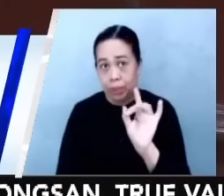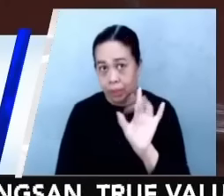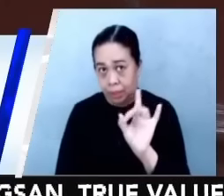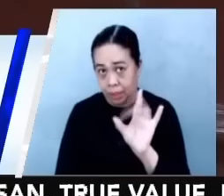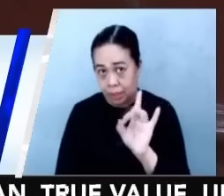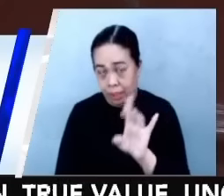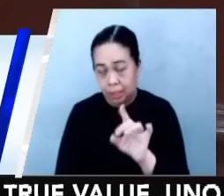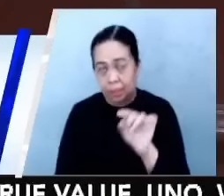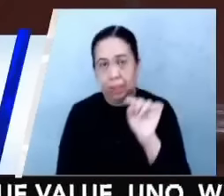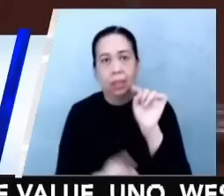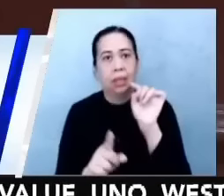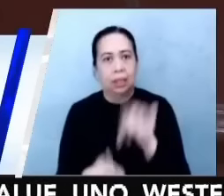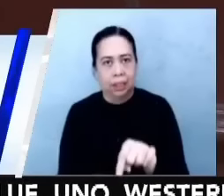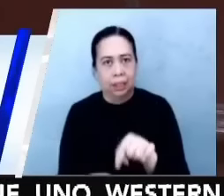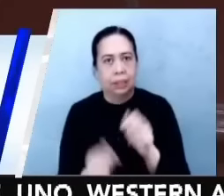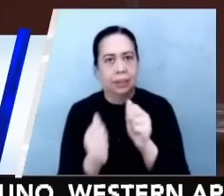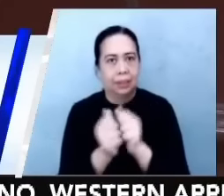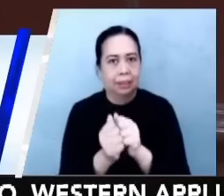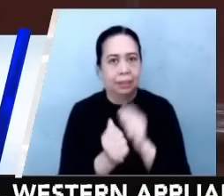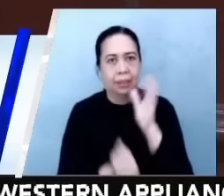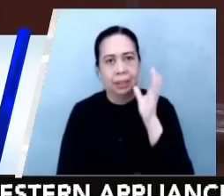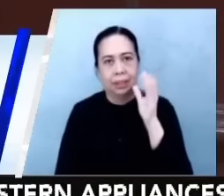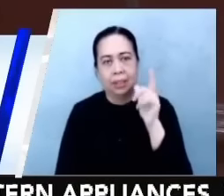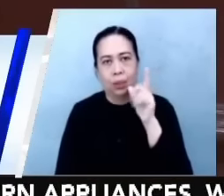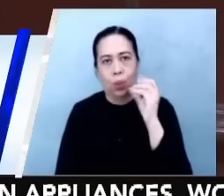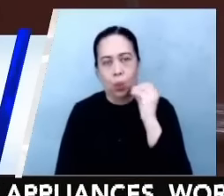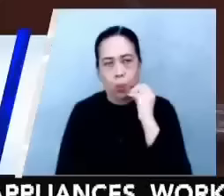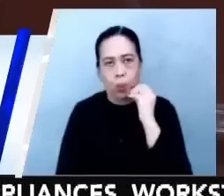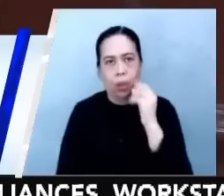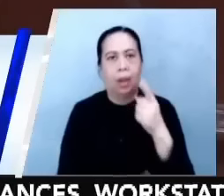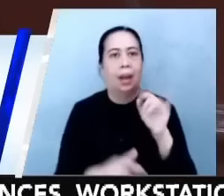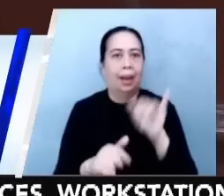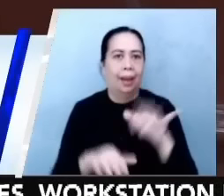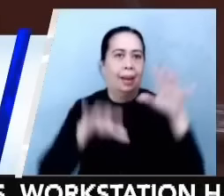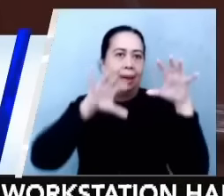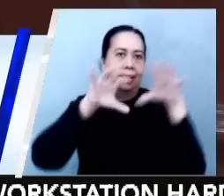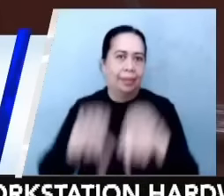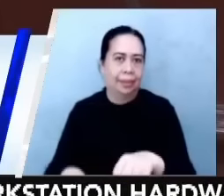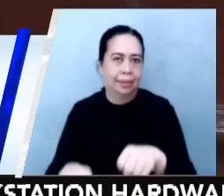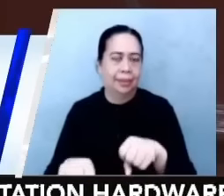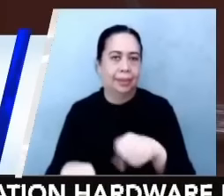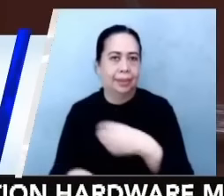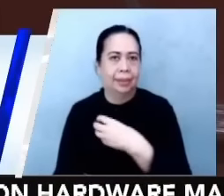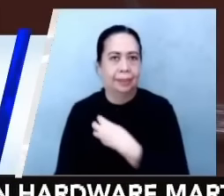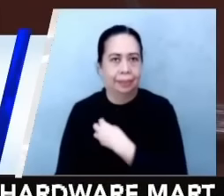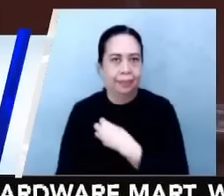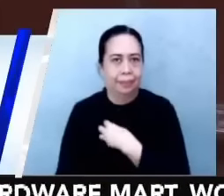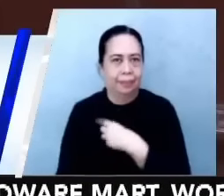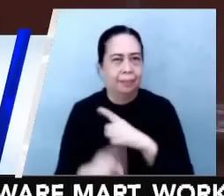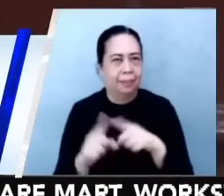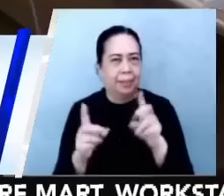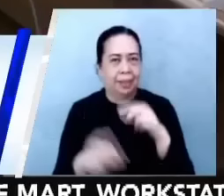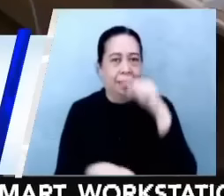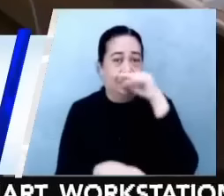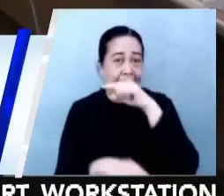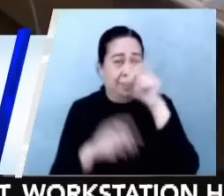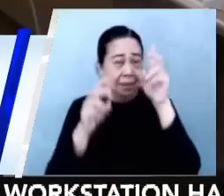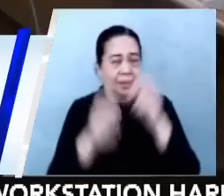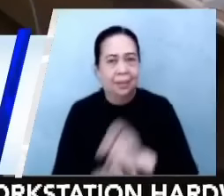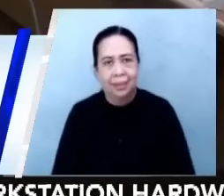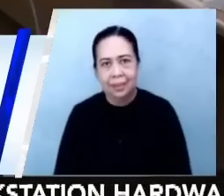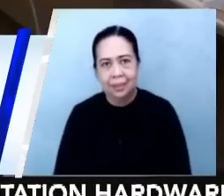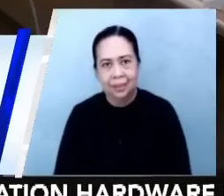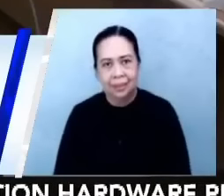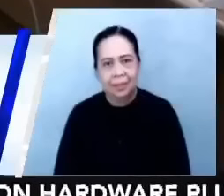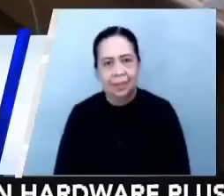sila ni kiong ay Nahuli ng mga autoridad pero speaking of kasinungalingan may mga magugulo pang